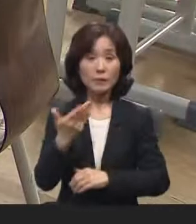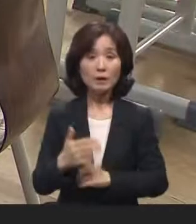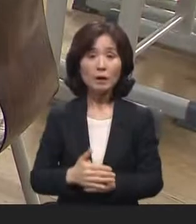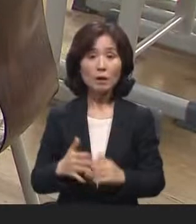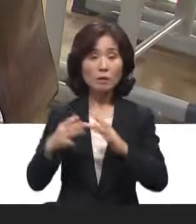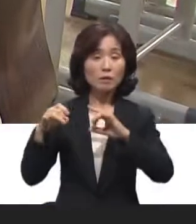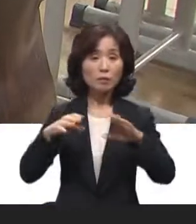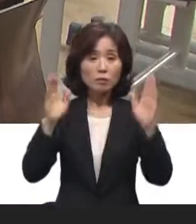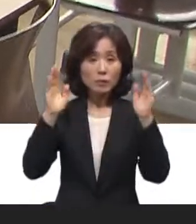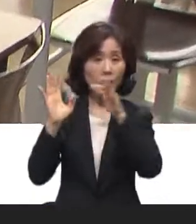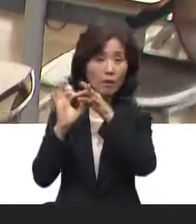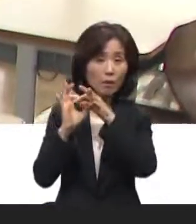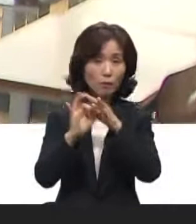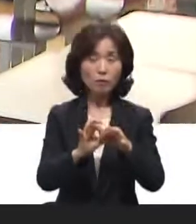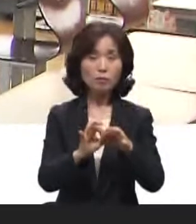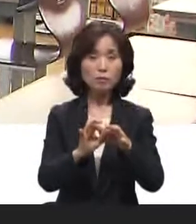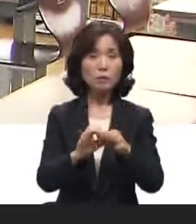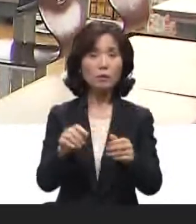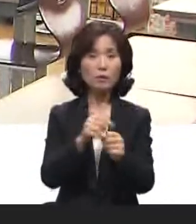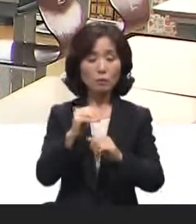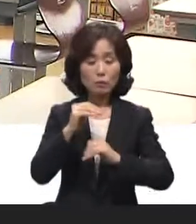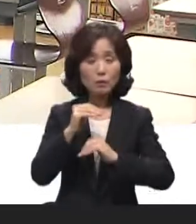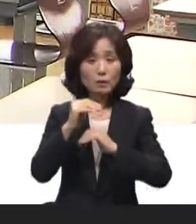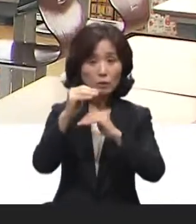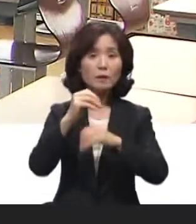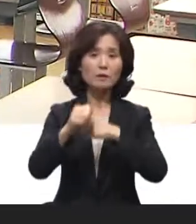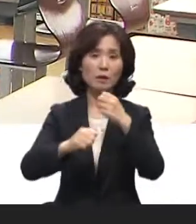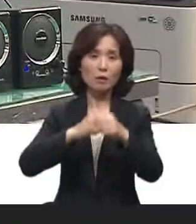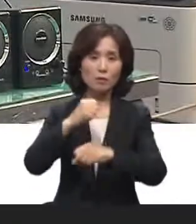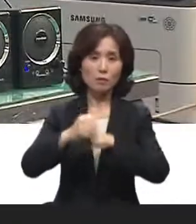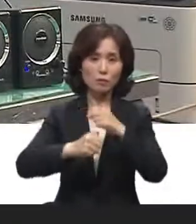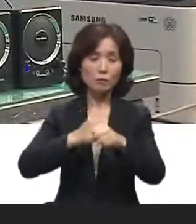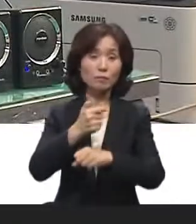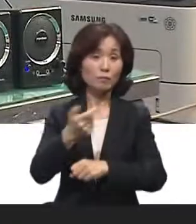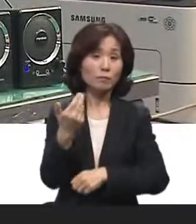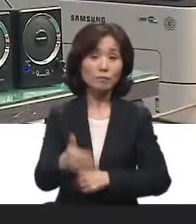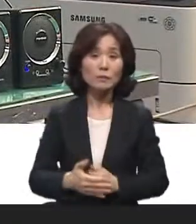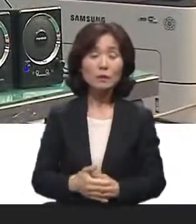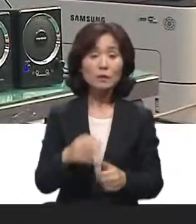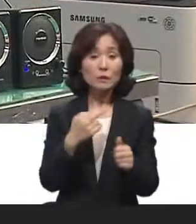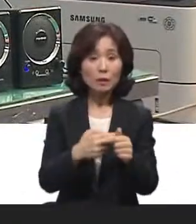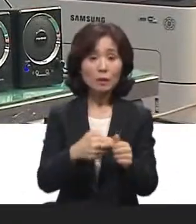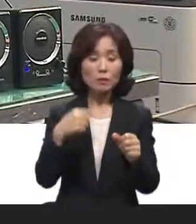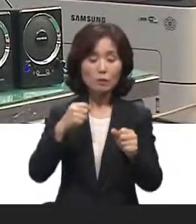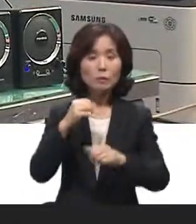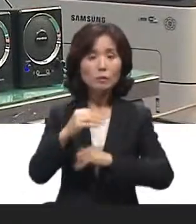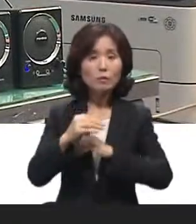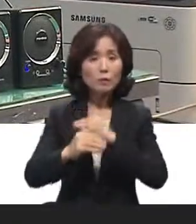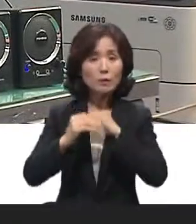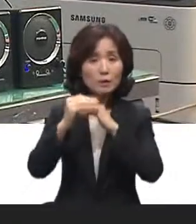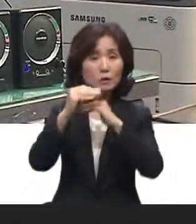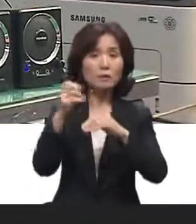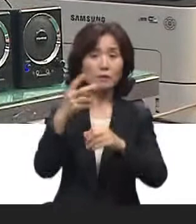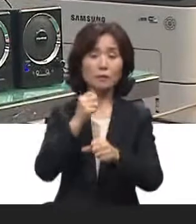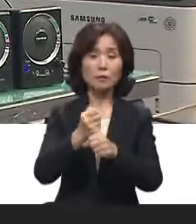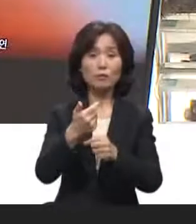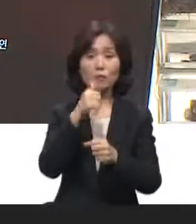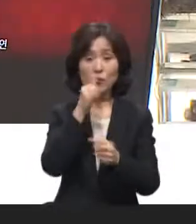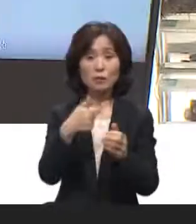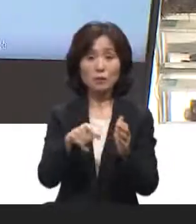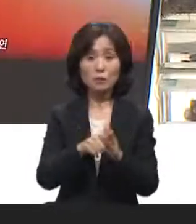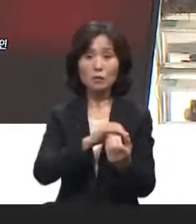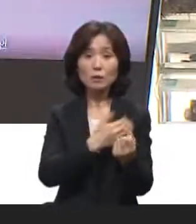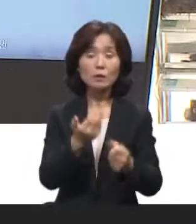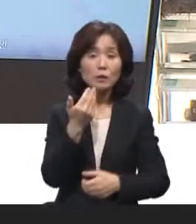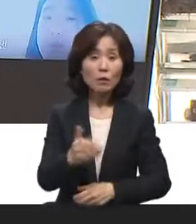원격 수업이 장기와 하는 만큼 교육과정의 자율성 도 높였습니다 교사가 교육과정의 재구성할 수 있도록 권한의 주고